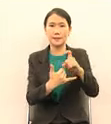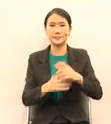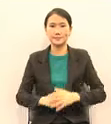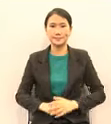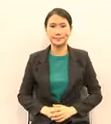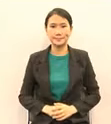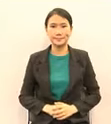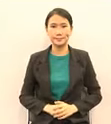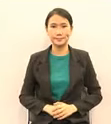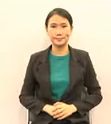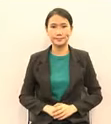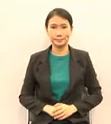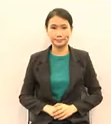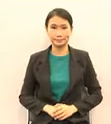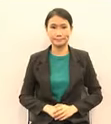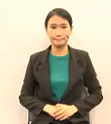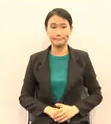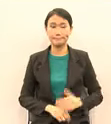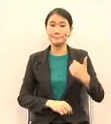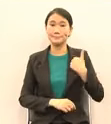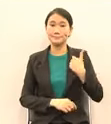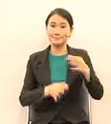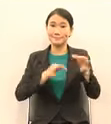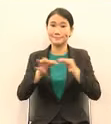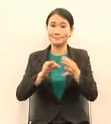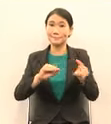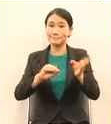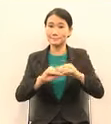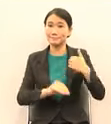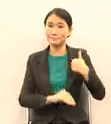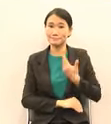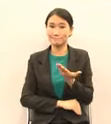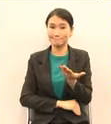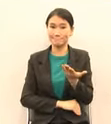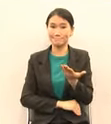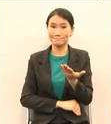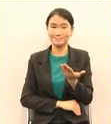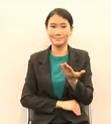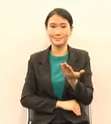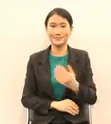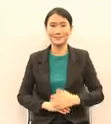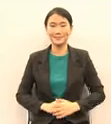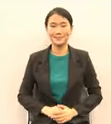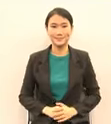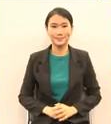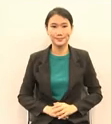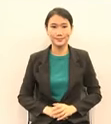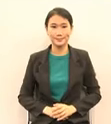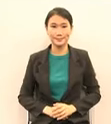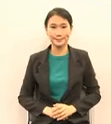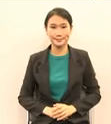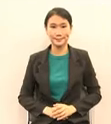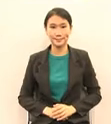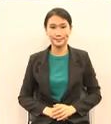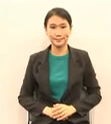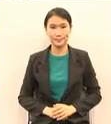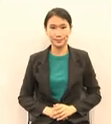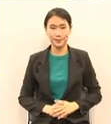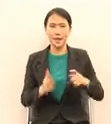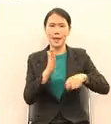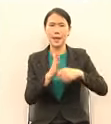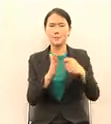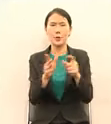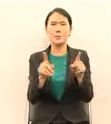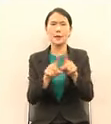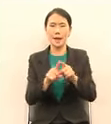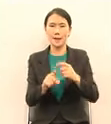ครับคุณตรงชัยมีอะไรจะช่วยผมเสริมไหมในฐานะเป็นอายุรแพทย์อาจจะตอบได้ดี ก็คงเหตุผลอย่างที่ผ